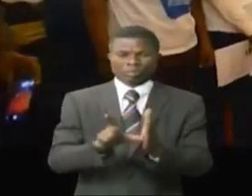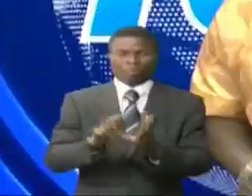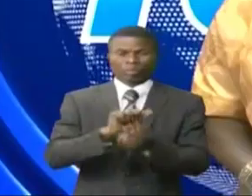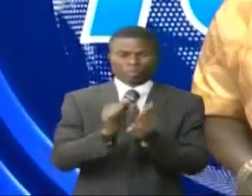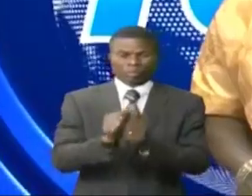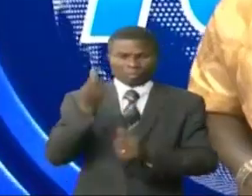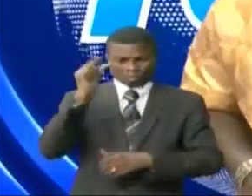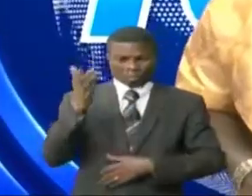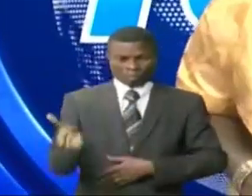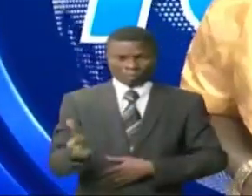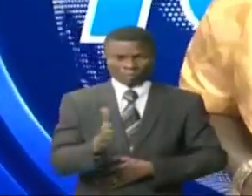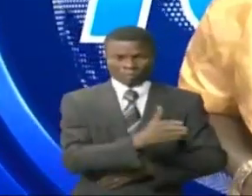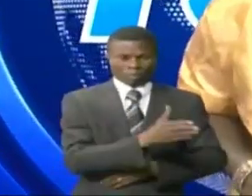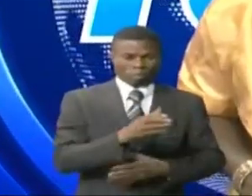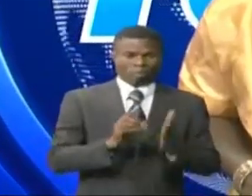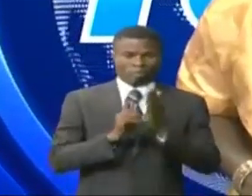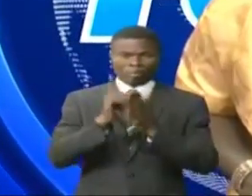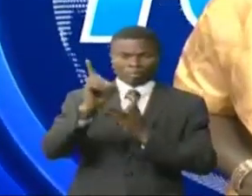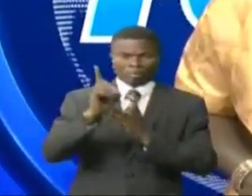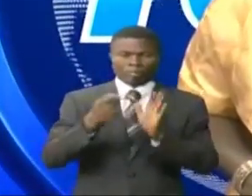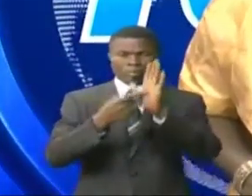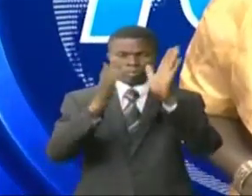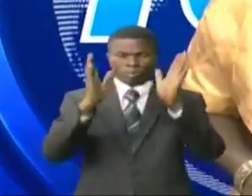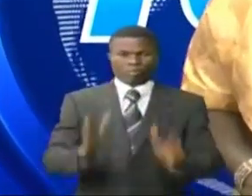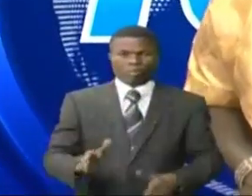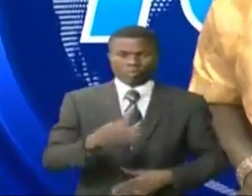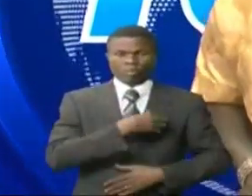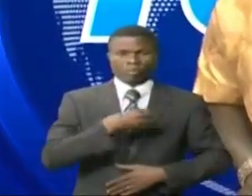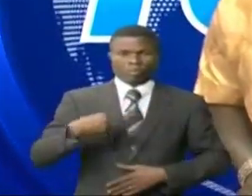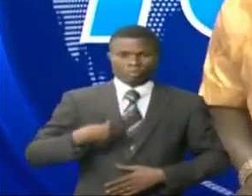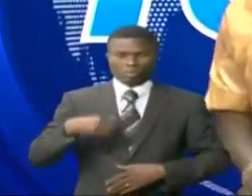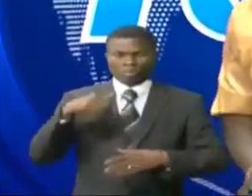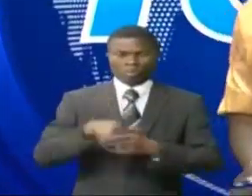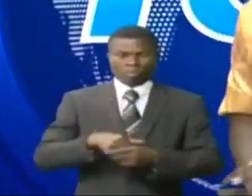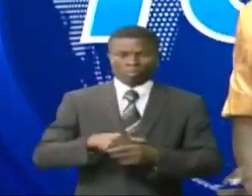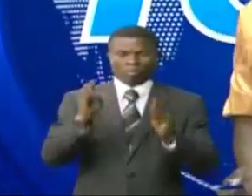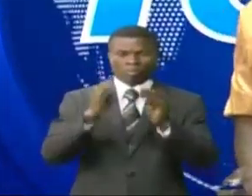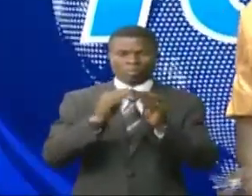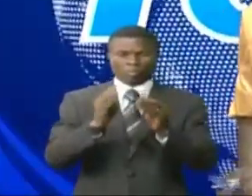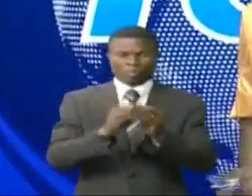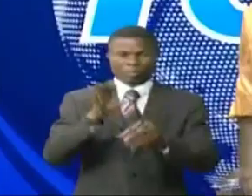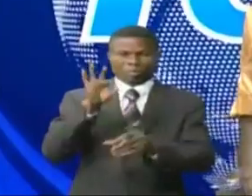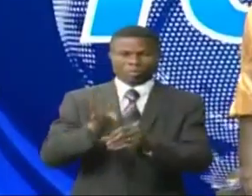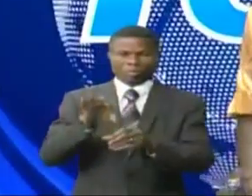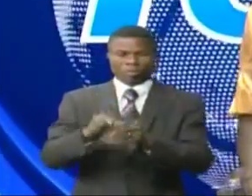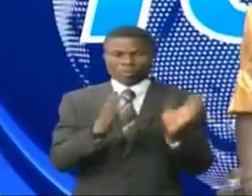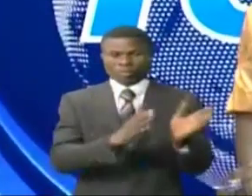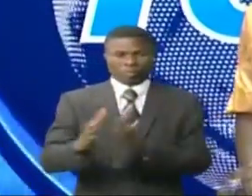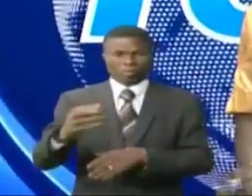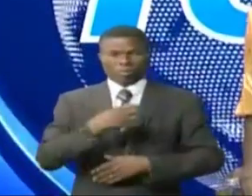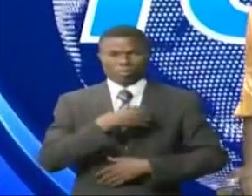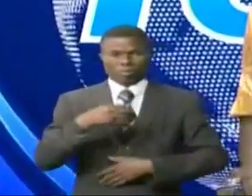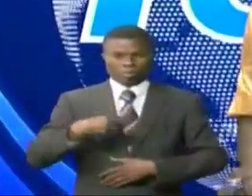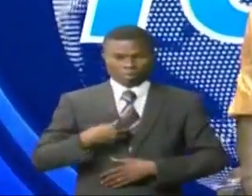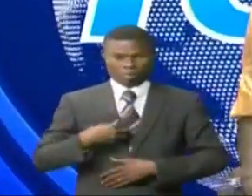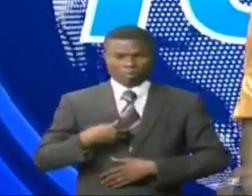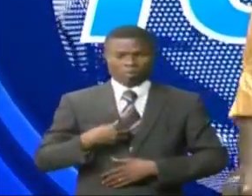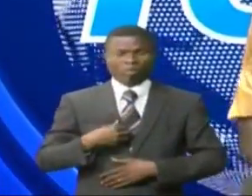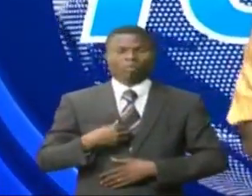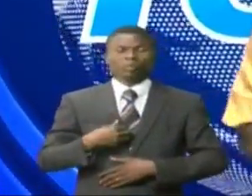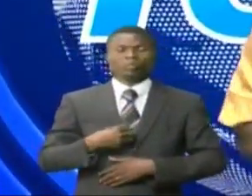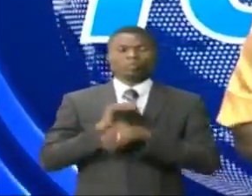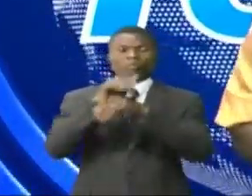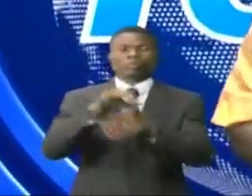matière. Booster la représentativité de femmes dans les assemblées élues et le préparer à affronter les